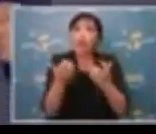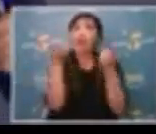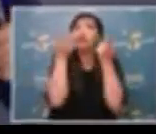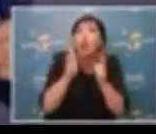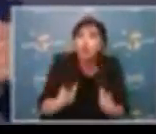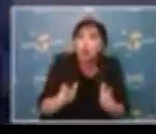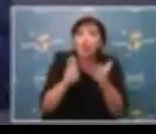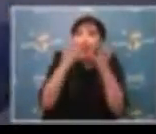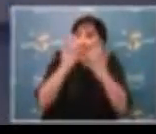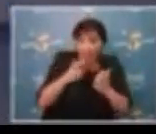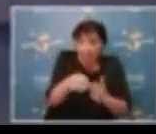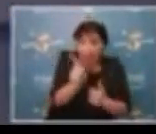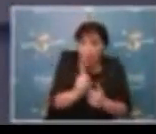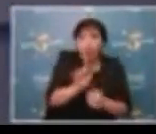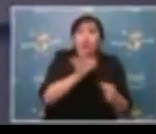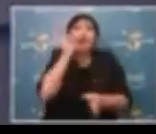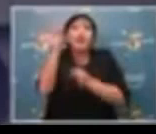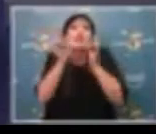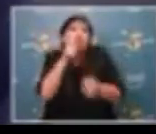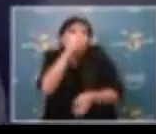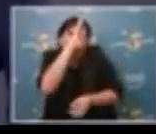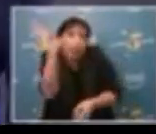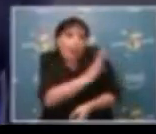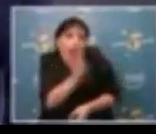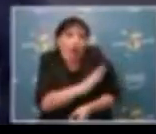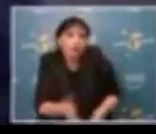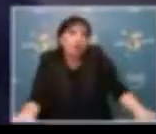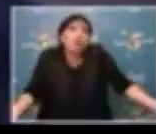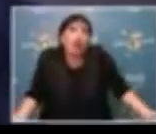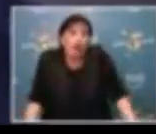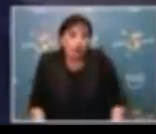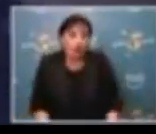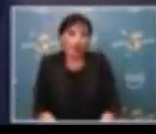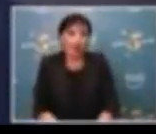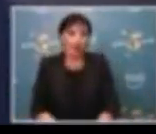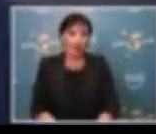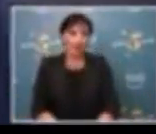fossi depresso saresti pazzo.